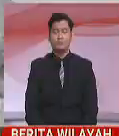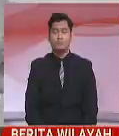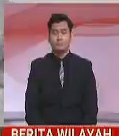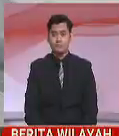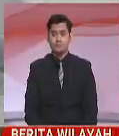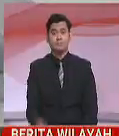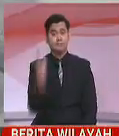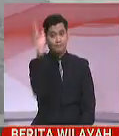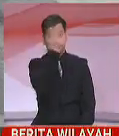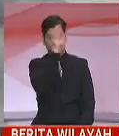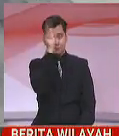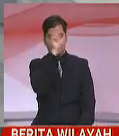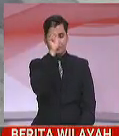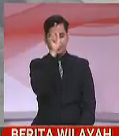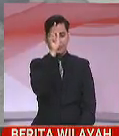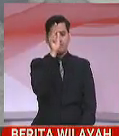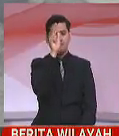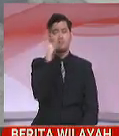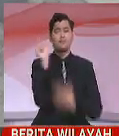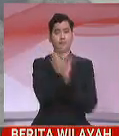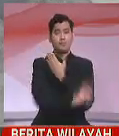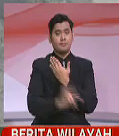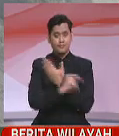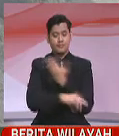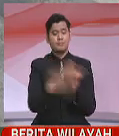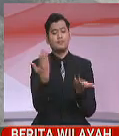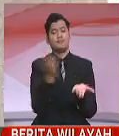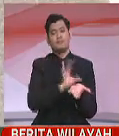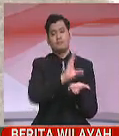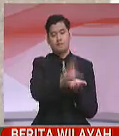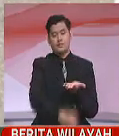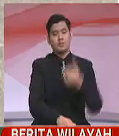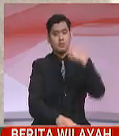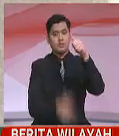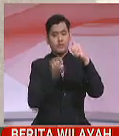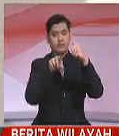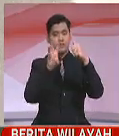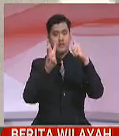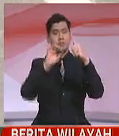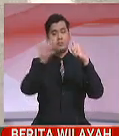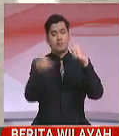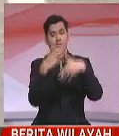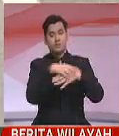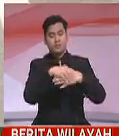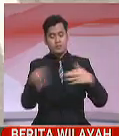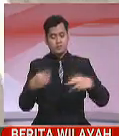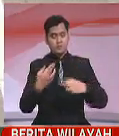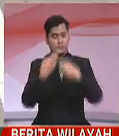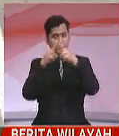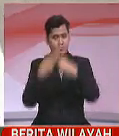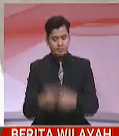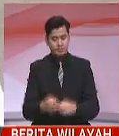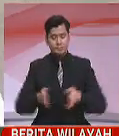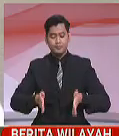sementara itu kerajaan Negeri memperuntuk 10m.6 juta bagi menjalankan kerja-kerja penambahbaikan jalan di